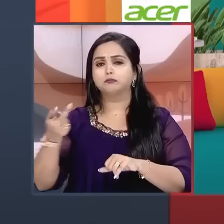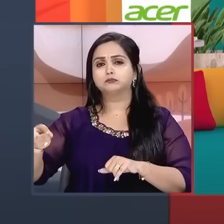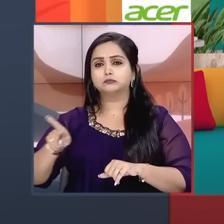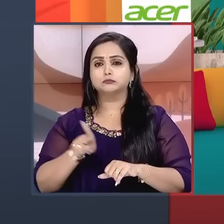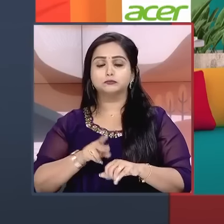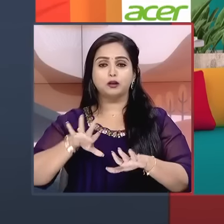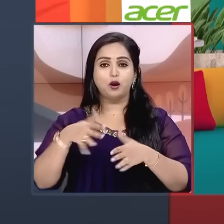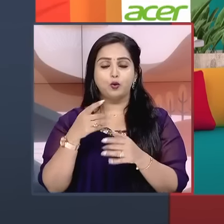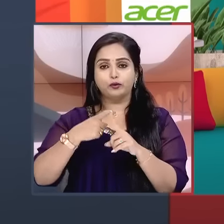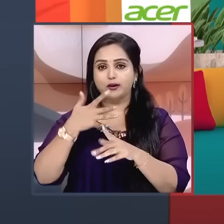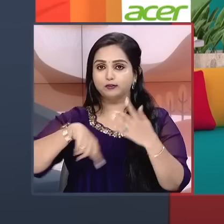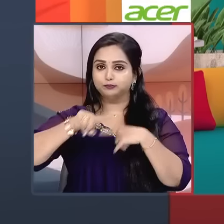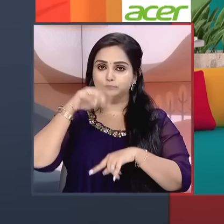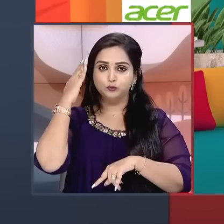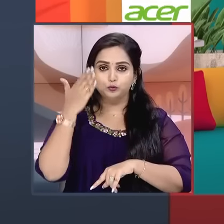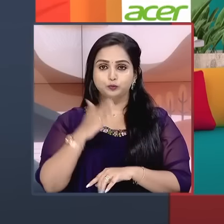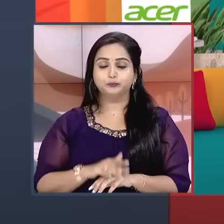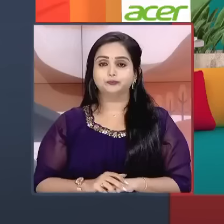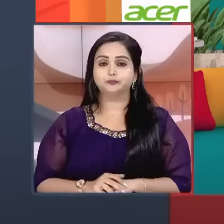എത്തിയതും എന്നും കേരളത്തിനറിയാം.